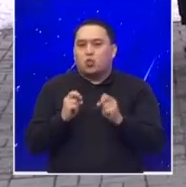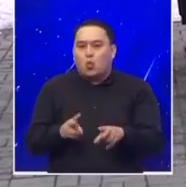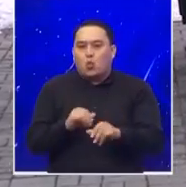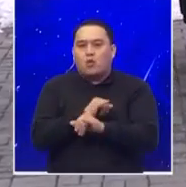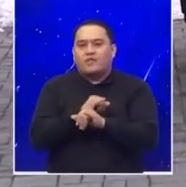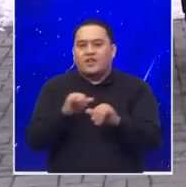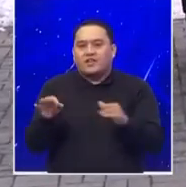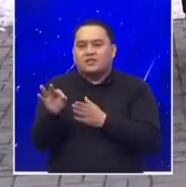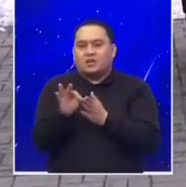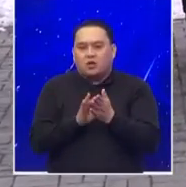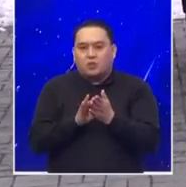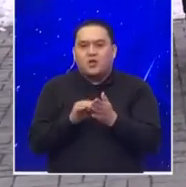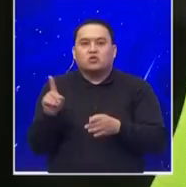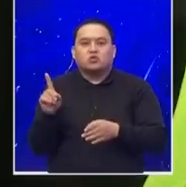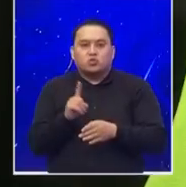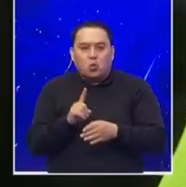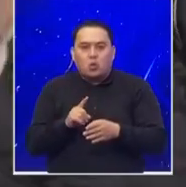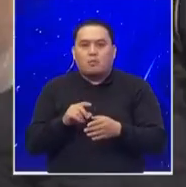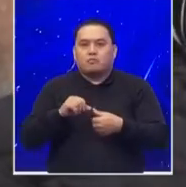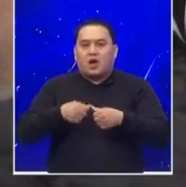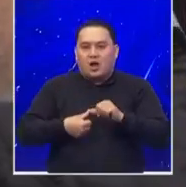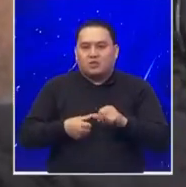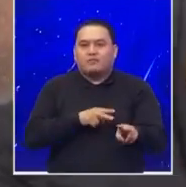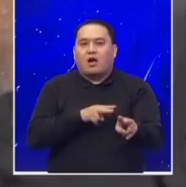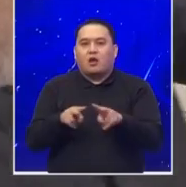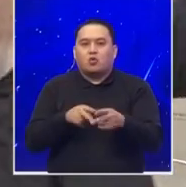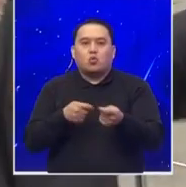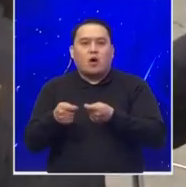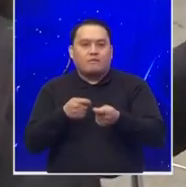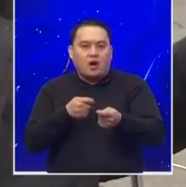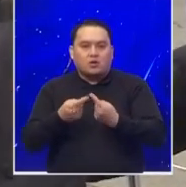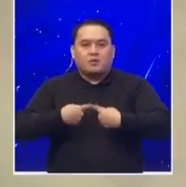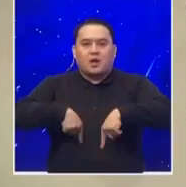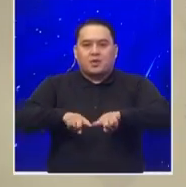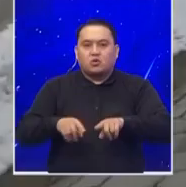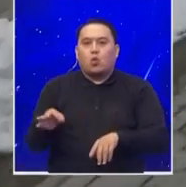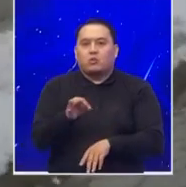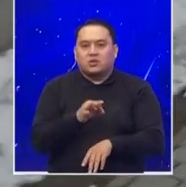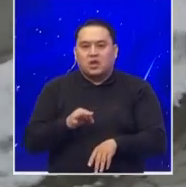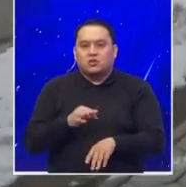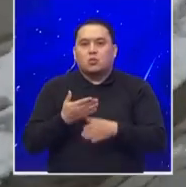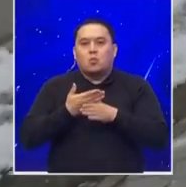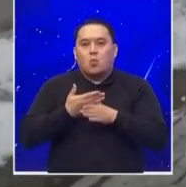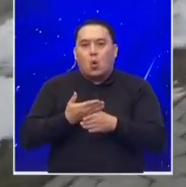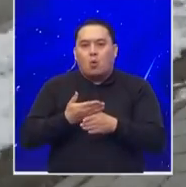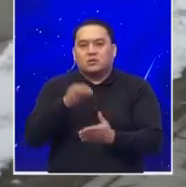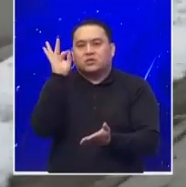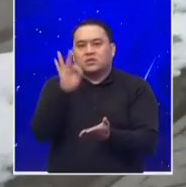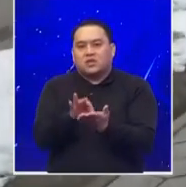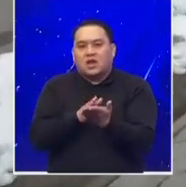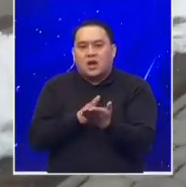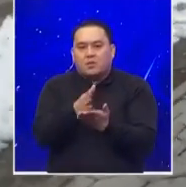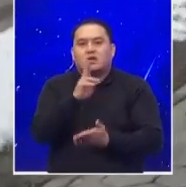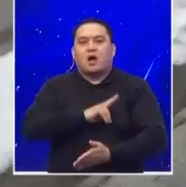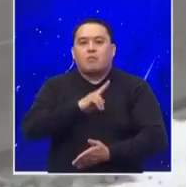также увеличена в разы и находится на постоянном контроле руководства департамента области. Благодаря целенаправленной